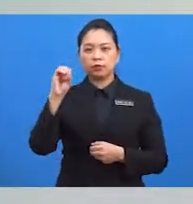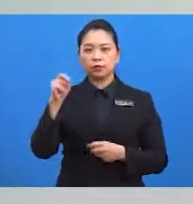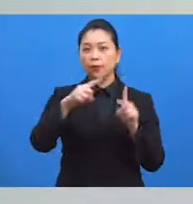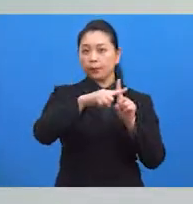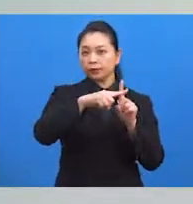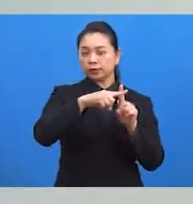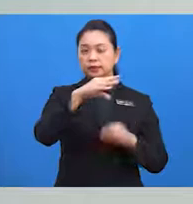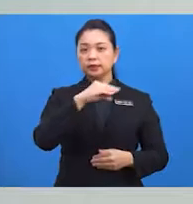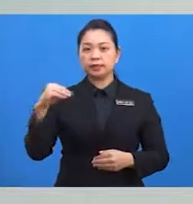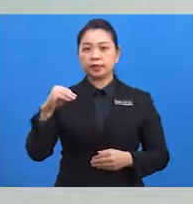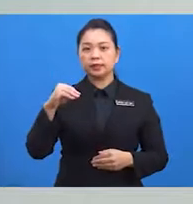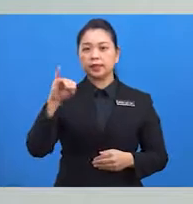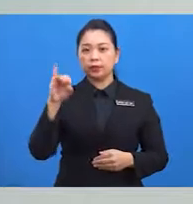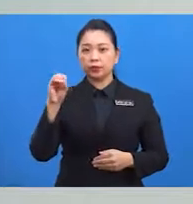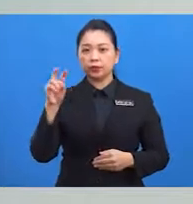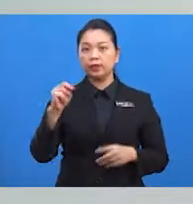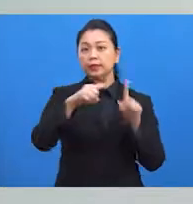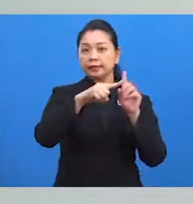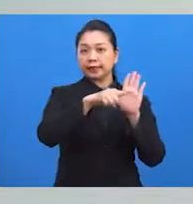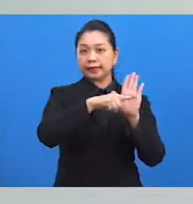positif dan ion negatif